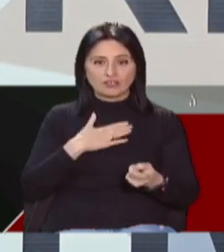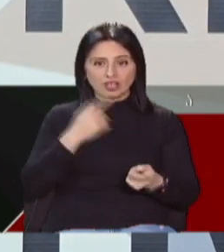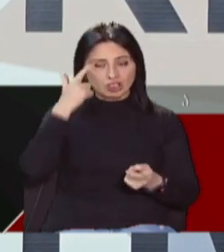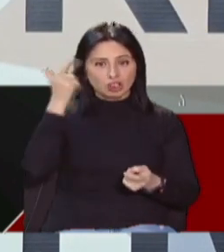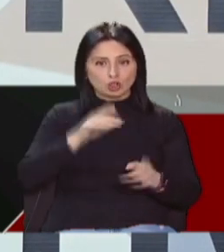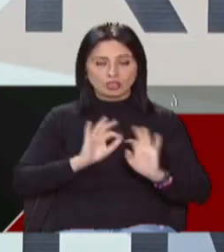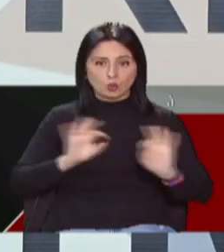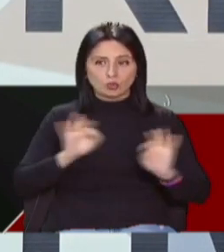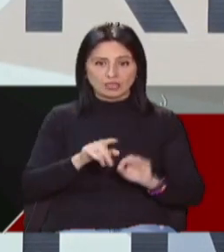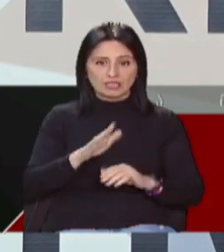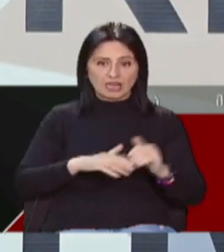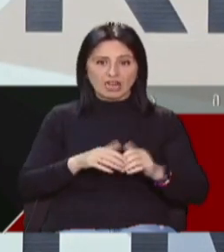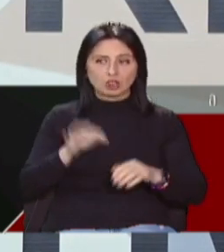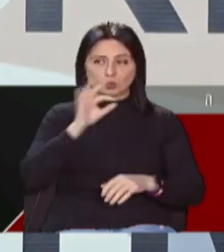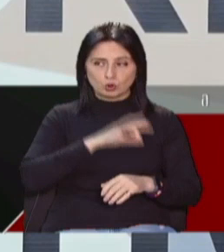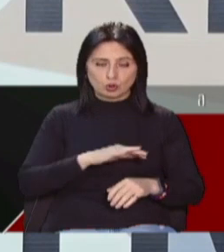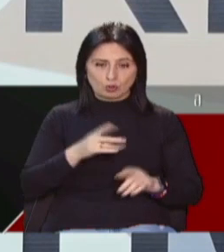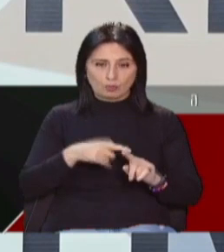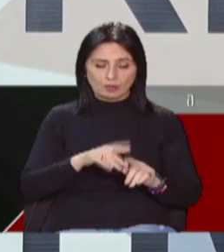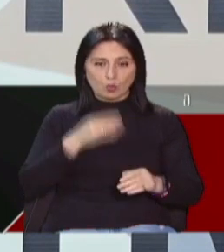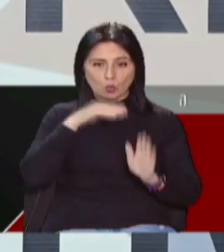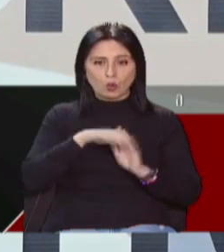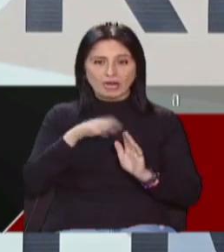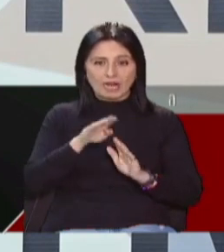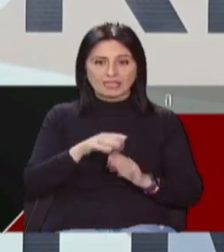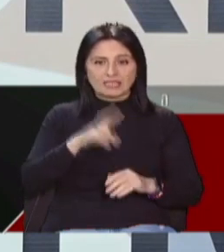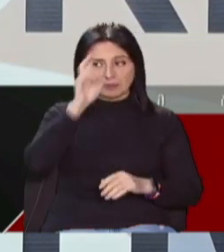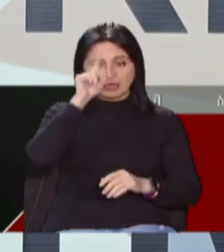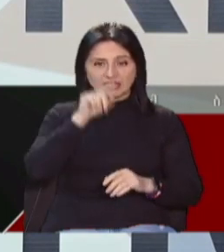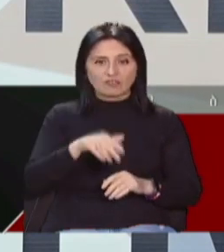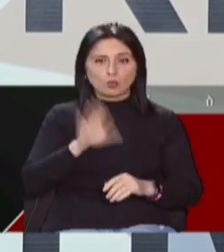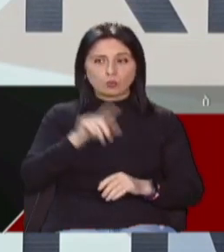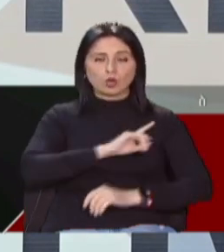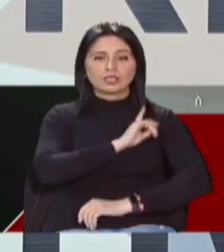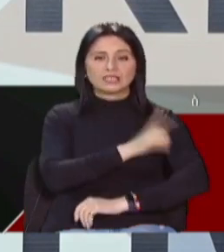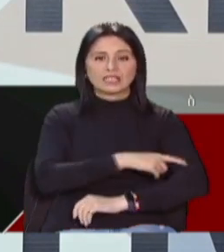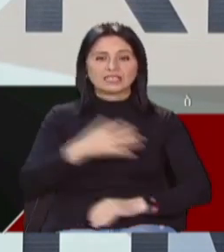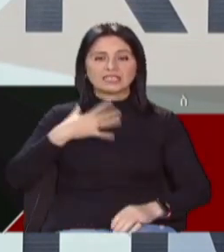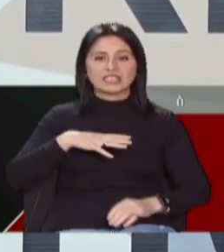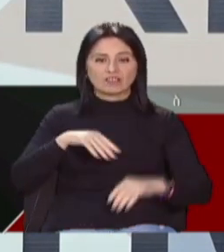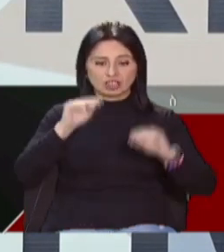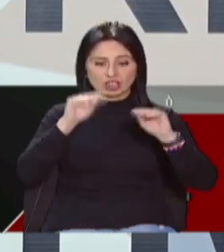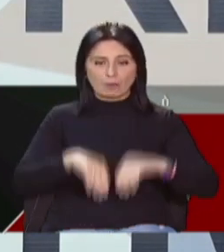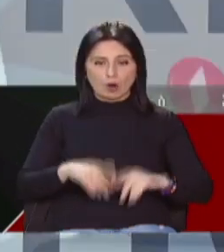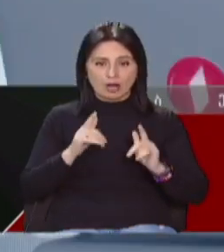სწოდნას ვუზიარებთ. ეს კი ხელს უწყობს უკეთესი ინსტიტუტების, უკეთესი მთავრობისა და უფრო ძლიერი საქართველოს ჩამოყალიბებას.